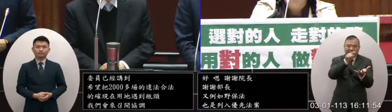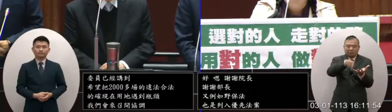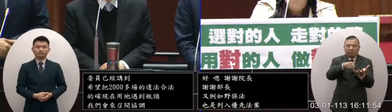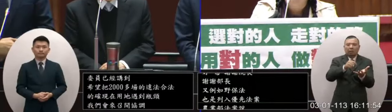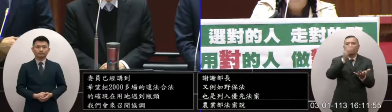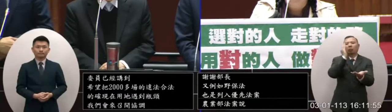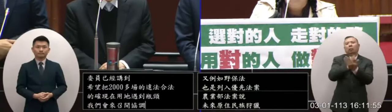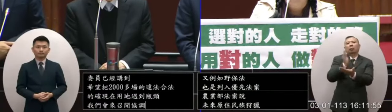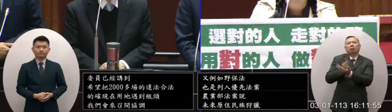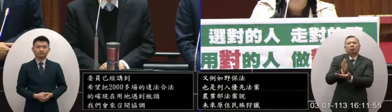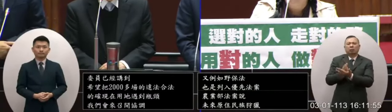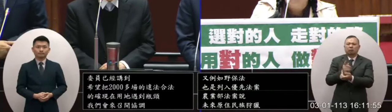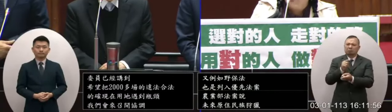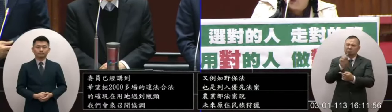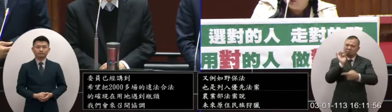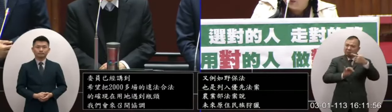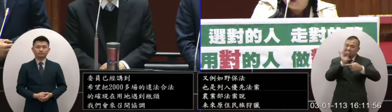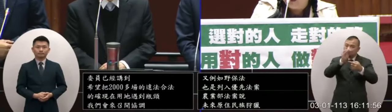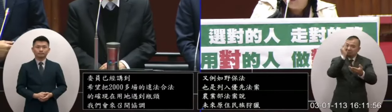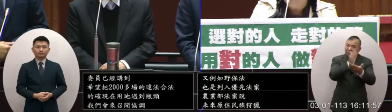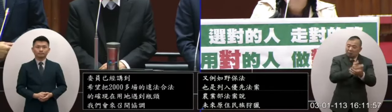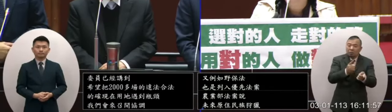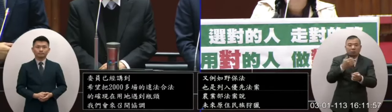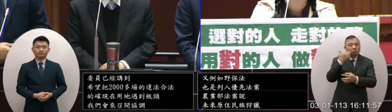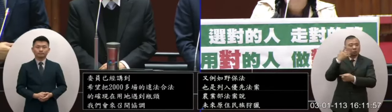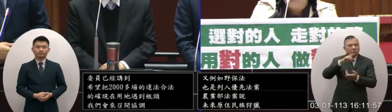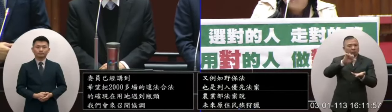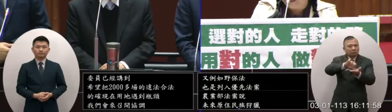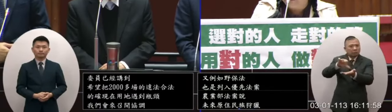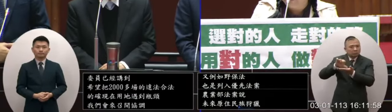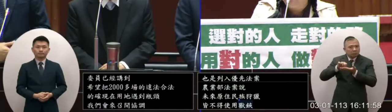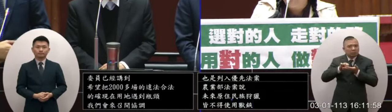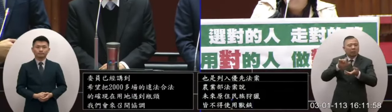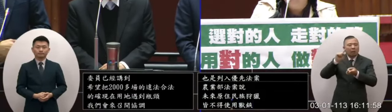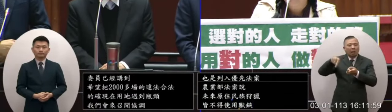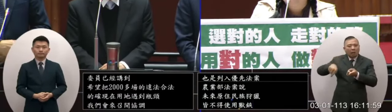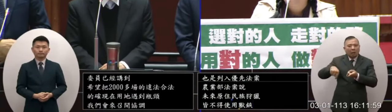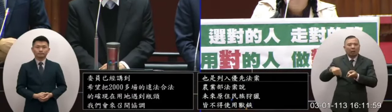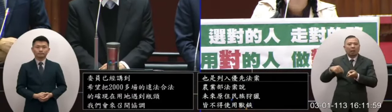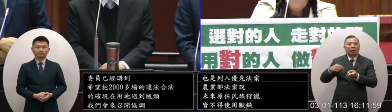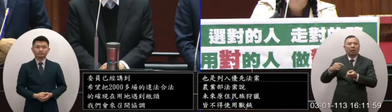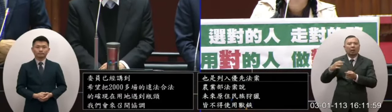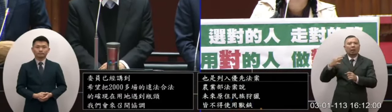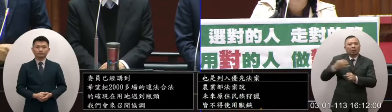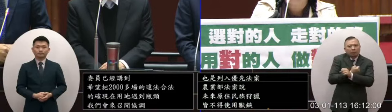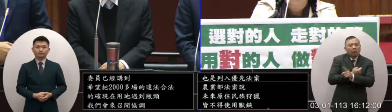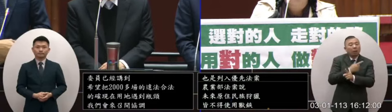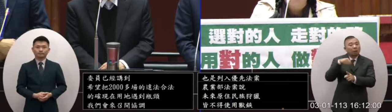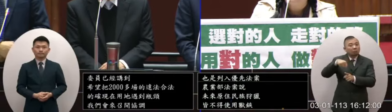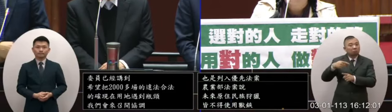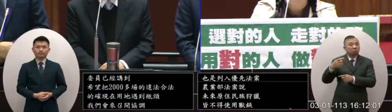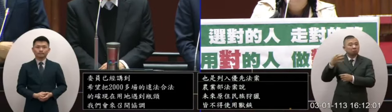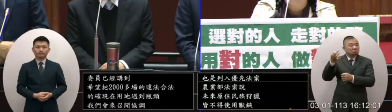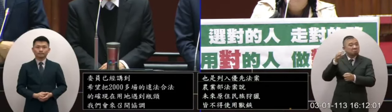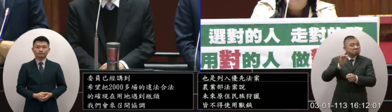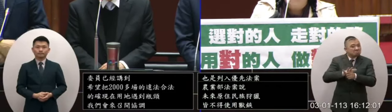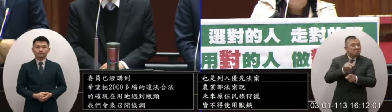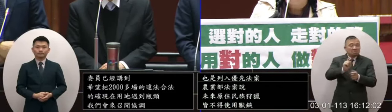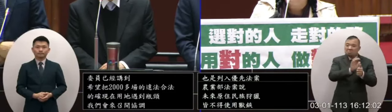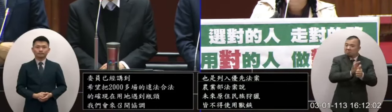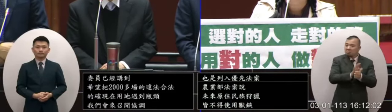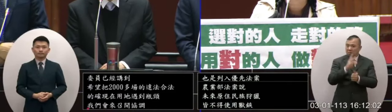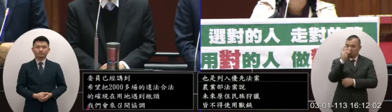那其实如果有农损，其实会有补偿的措施吗？又或者我要讲的是